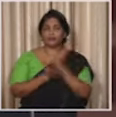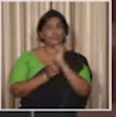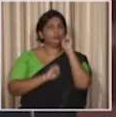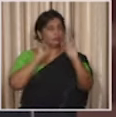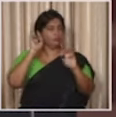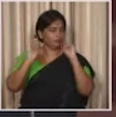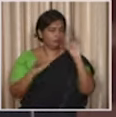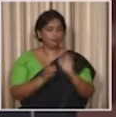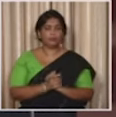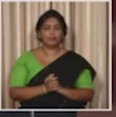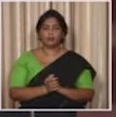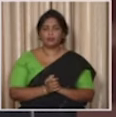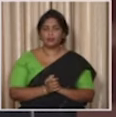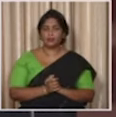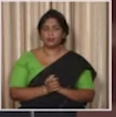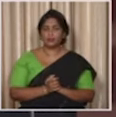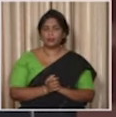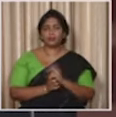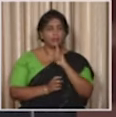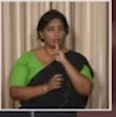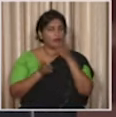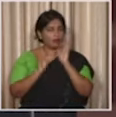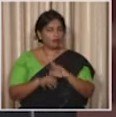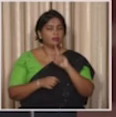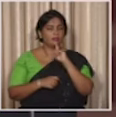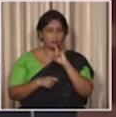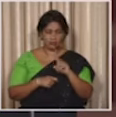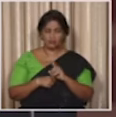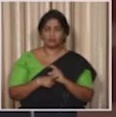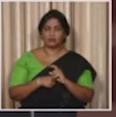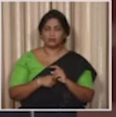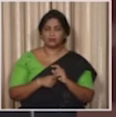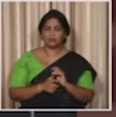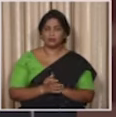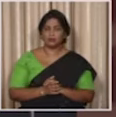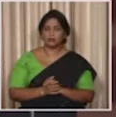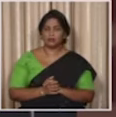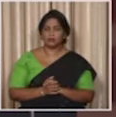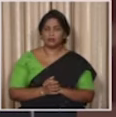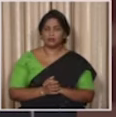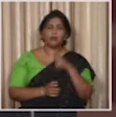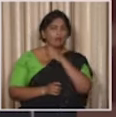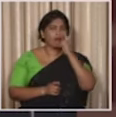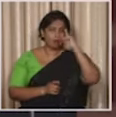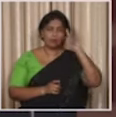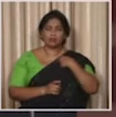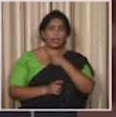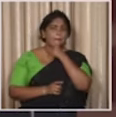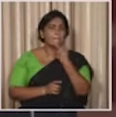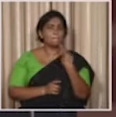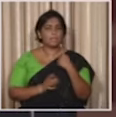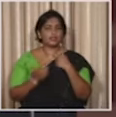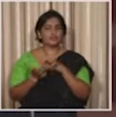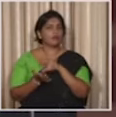no? Itu orang bawa butuh barang awasan orang yang kian ni. Itu orang begal orang orang ini pension ni kahat agan nak